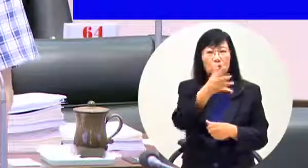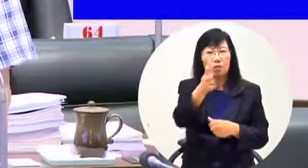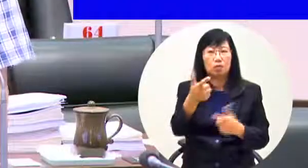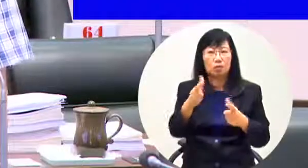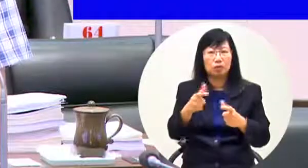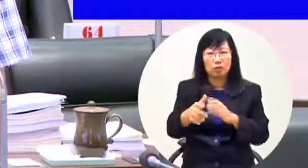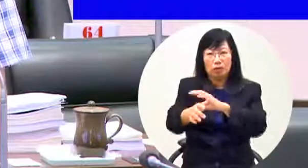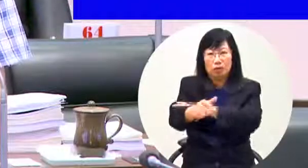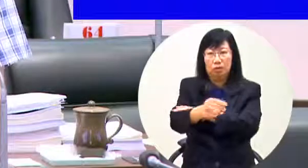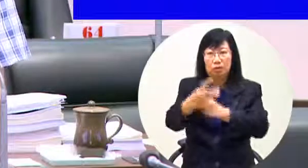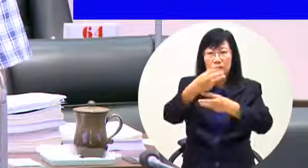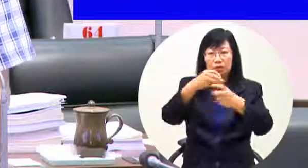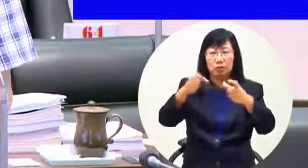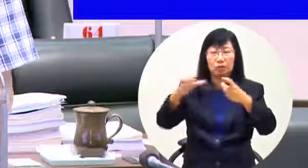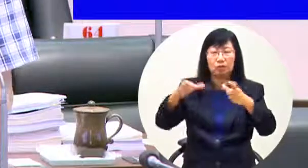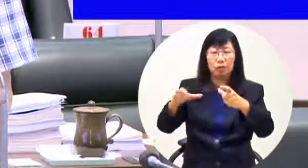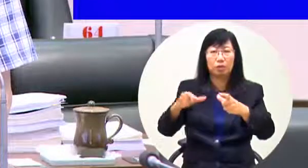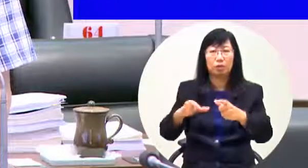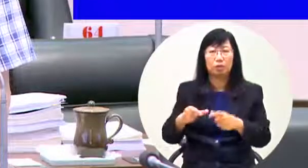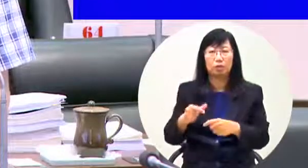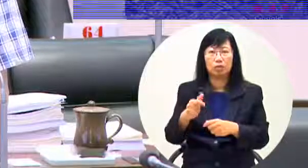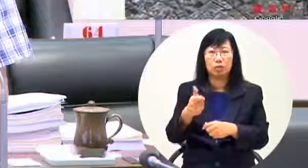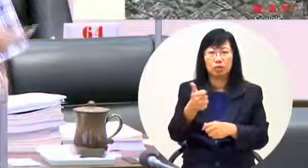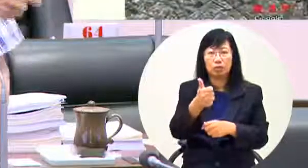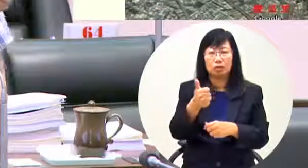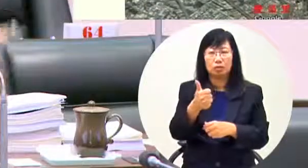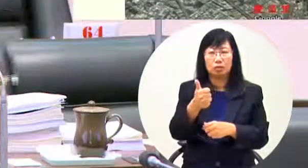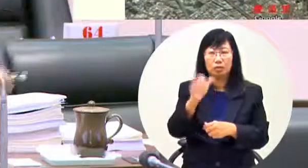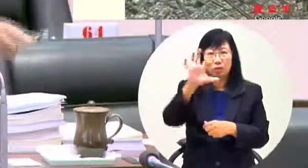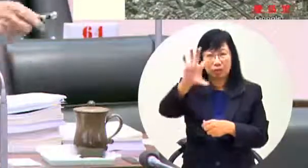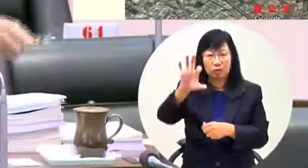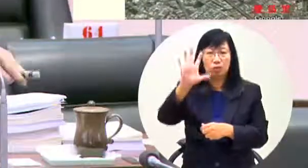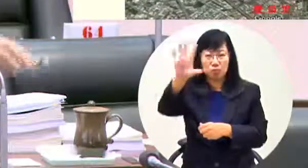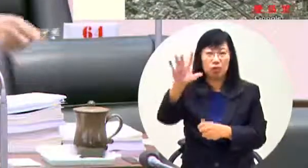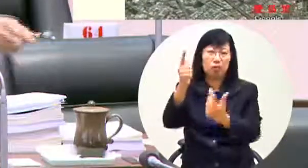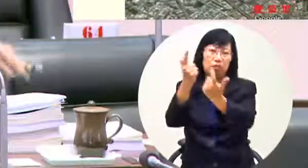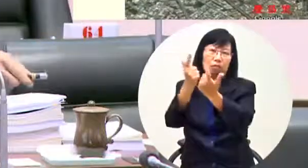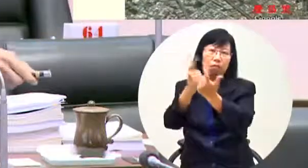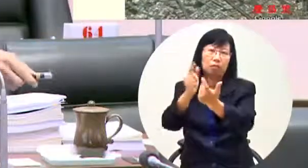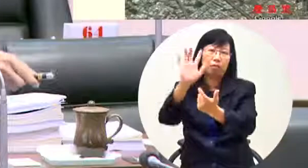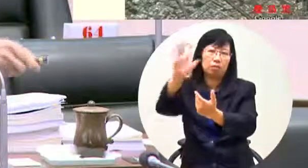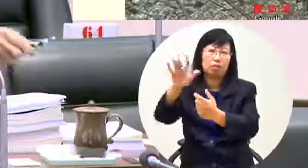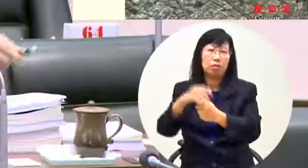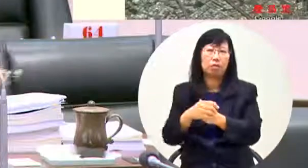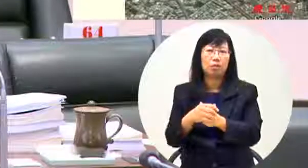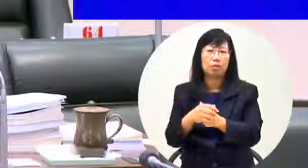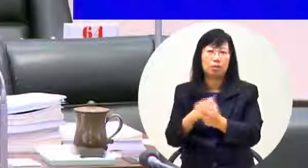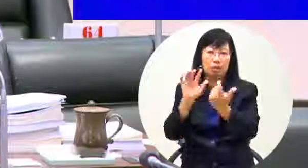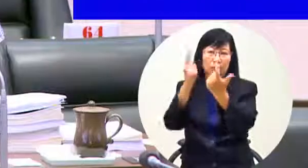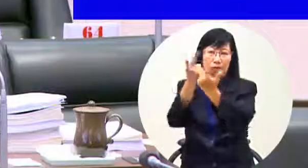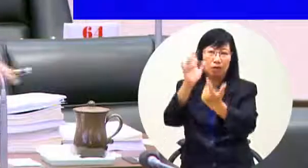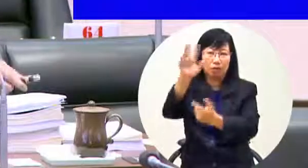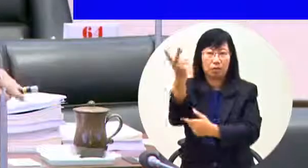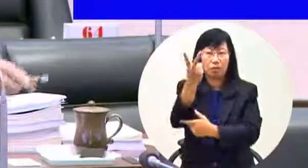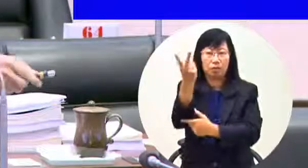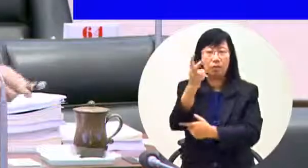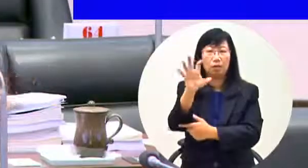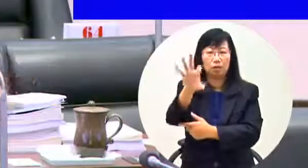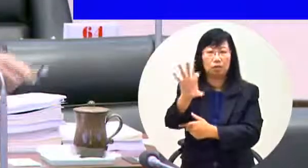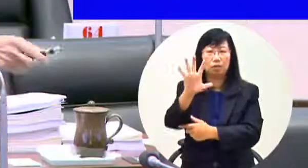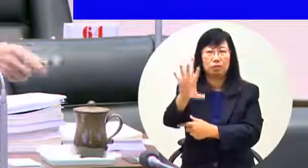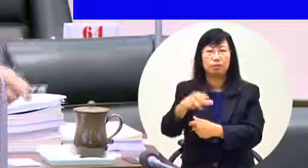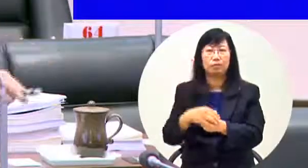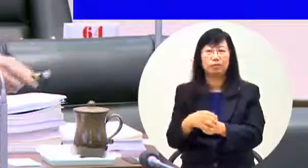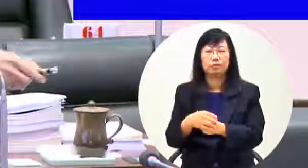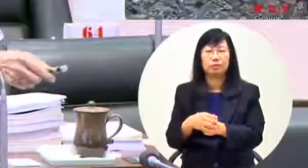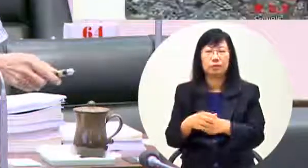全部都挤在南，在北边，北方有两座哦。你按着大家看，这个带状公园有几个里啊？哈，